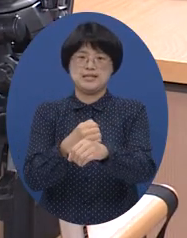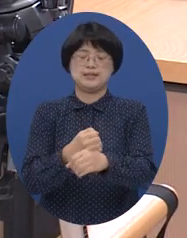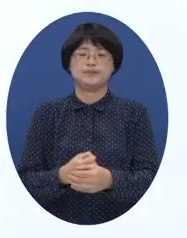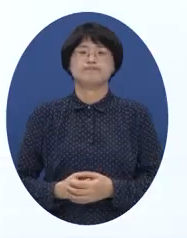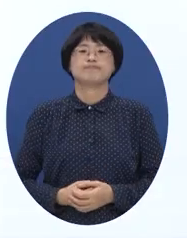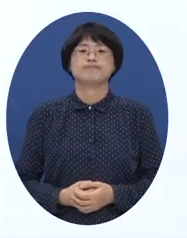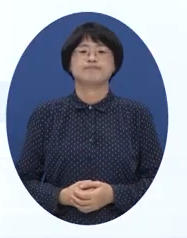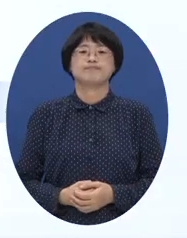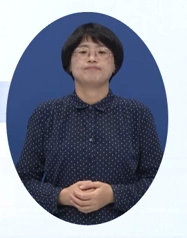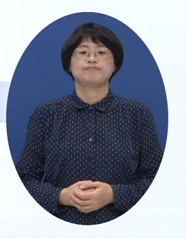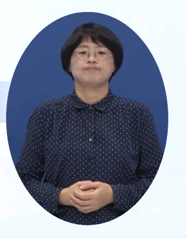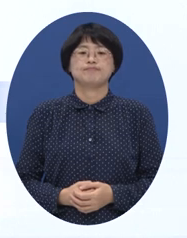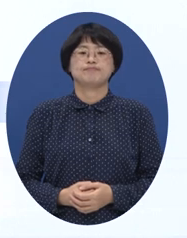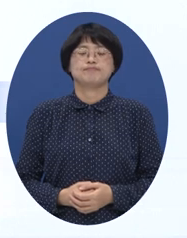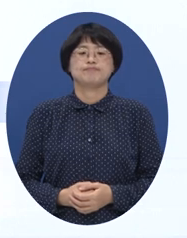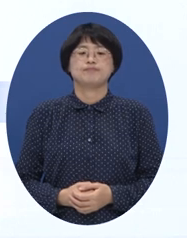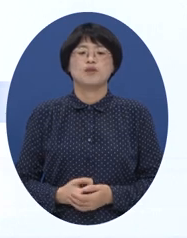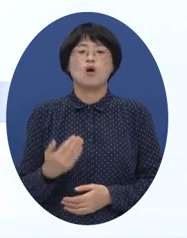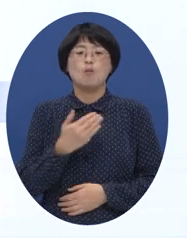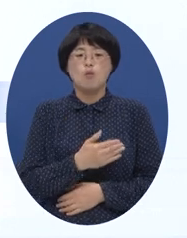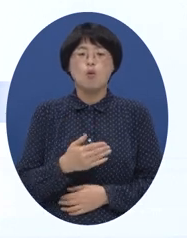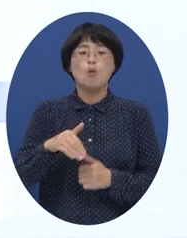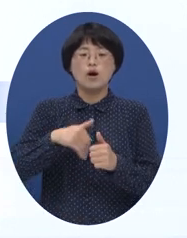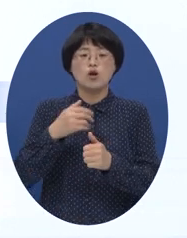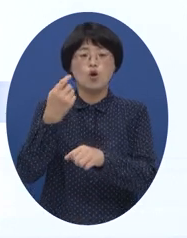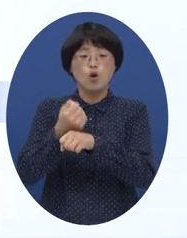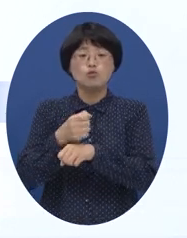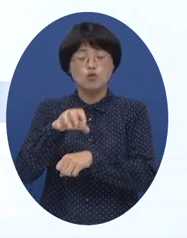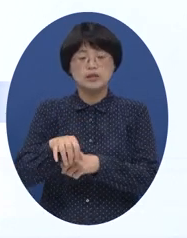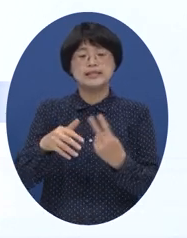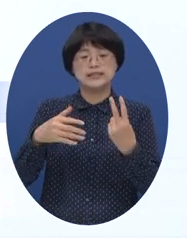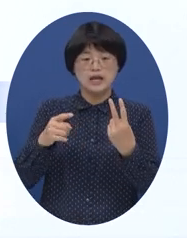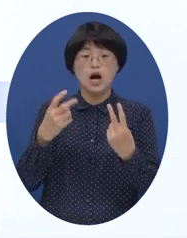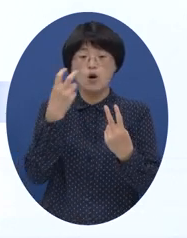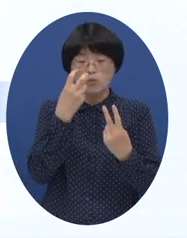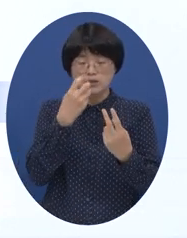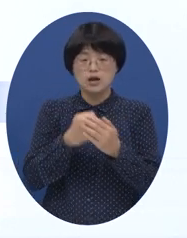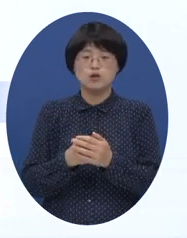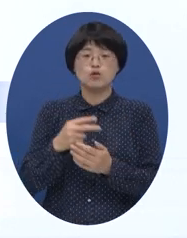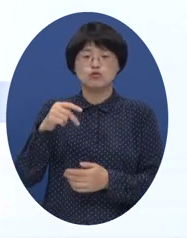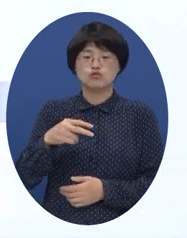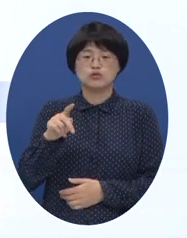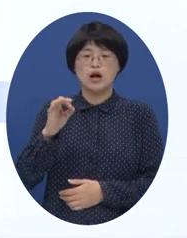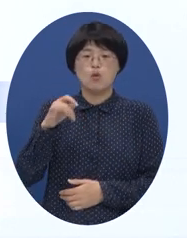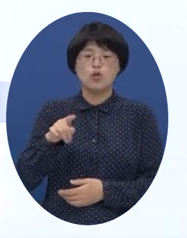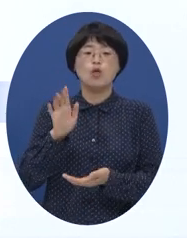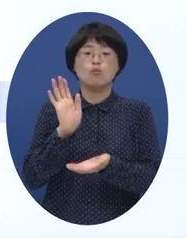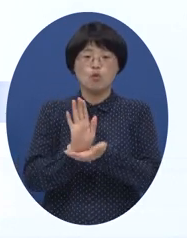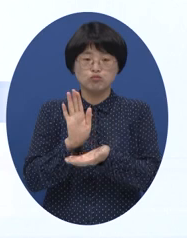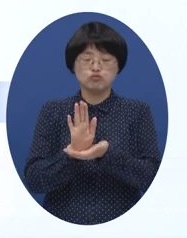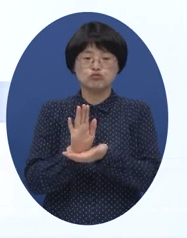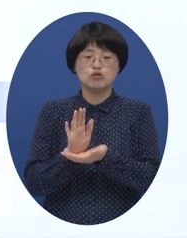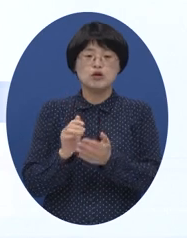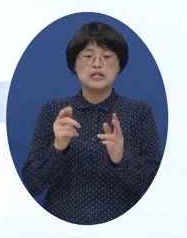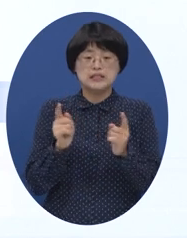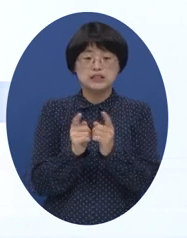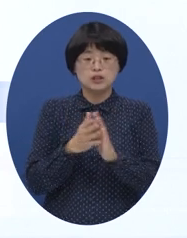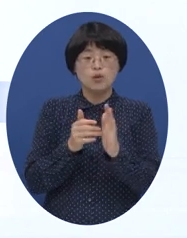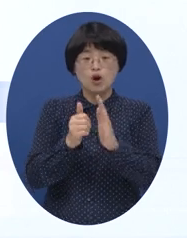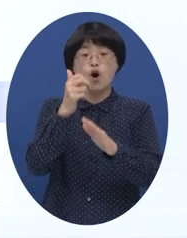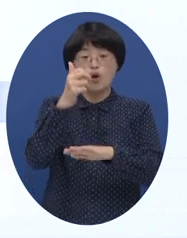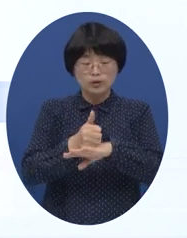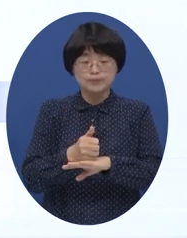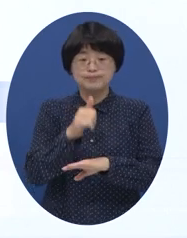예정입니다. 보건환경연구원의 2차 수질 검사와 수자원 본부의 현장 조사 결과가 나오면 상수도 및